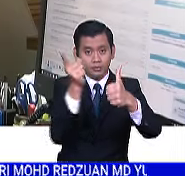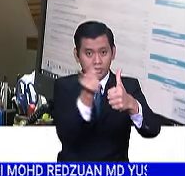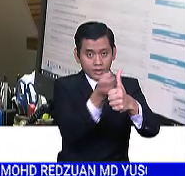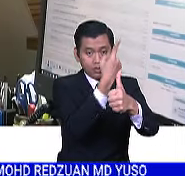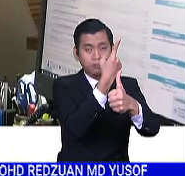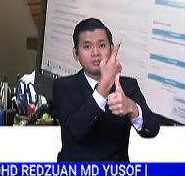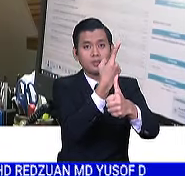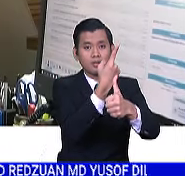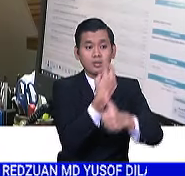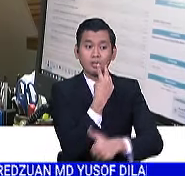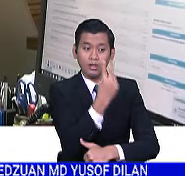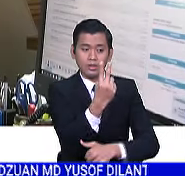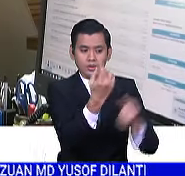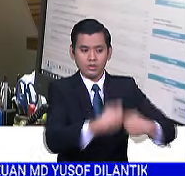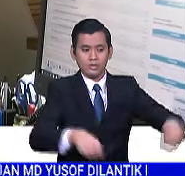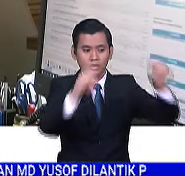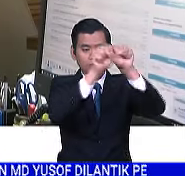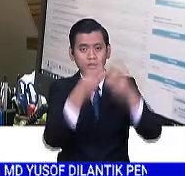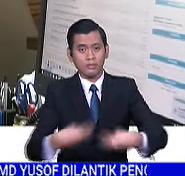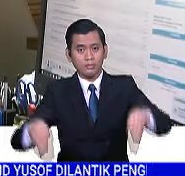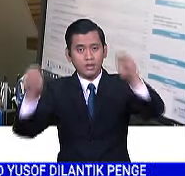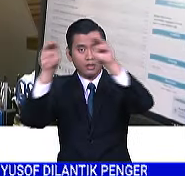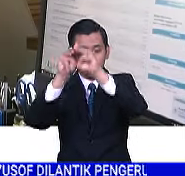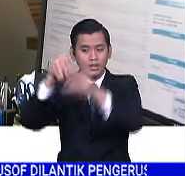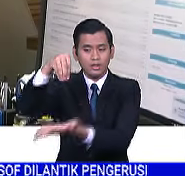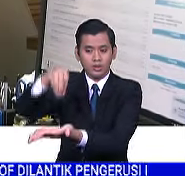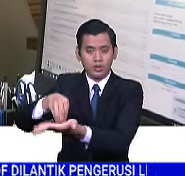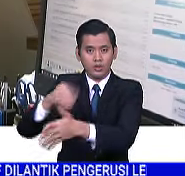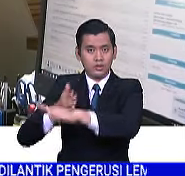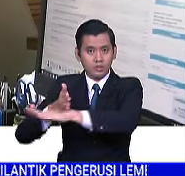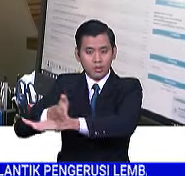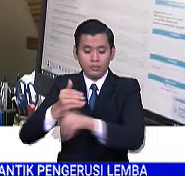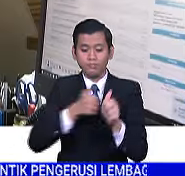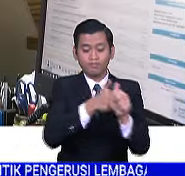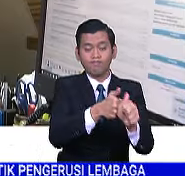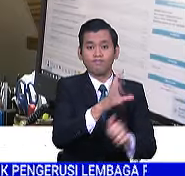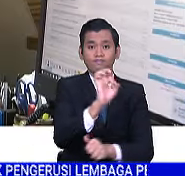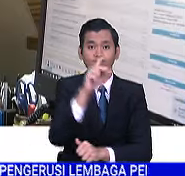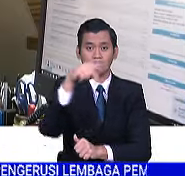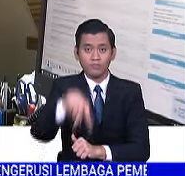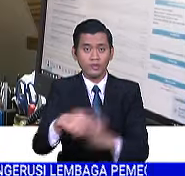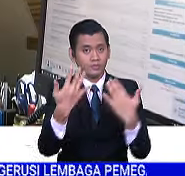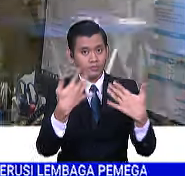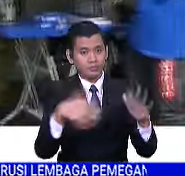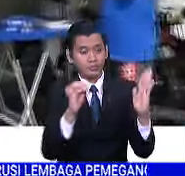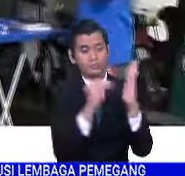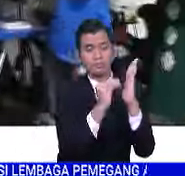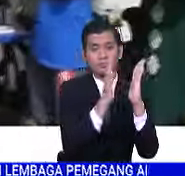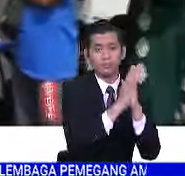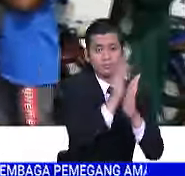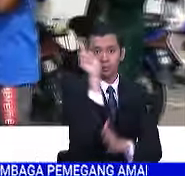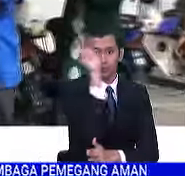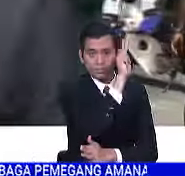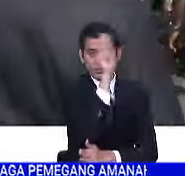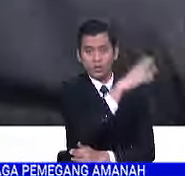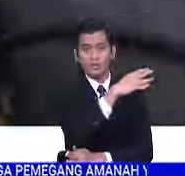premis-premis surau, masjid dan lokasi penyembelihan ini mematuhi SOP-SOP yang telah ditetapkan oleh kerajaan dan juga SOP-SOP yang